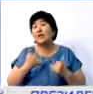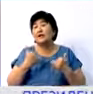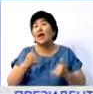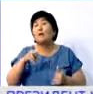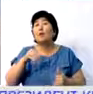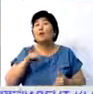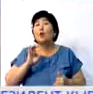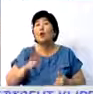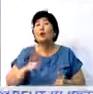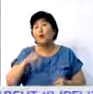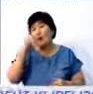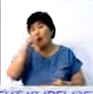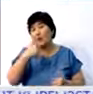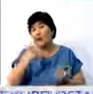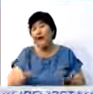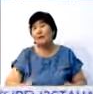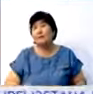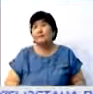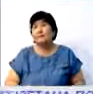«Патриот года».